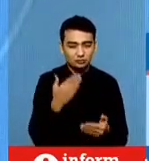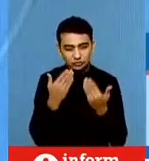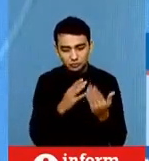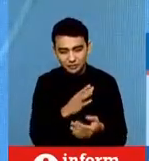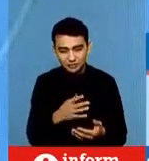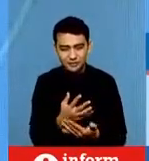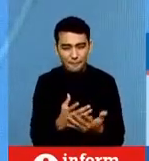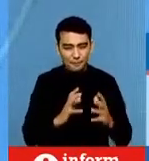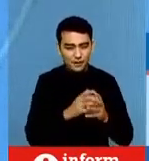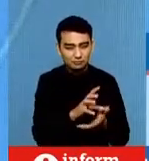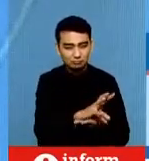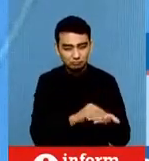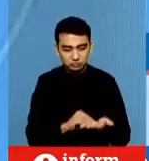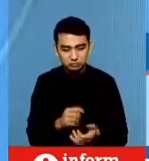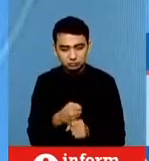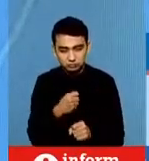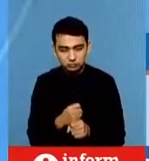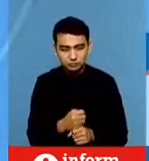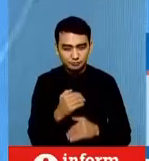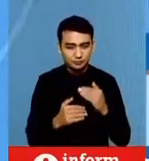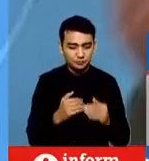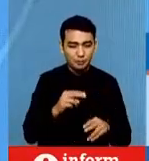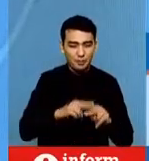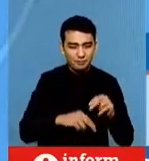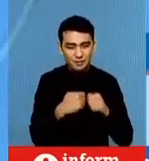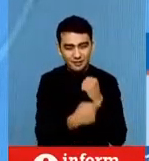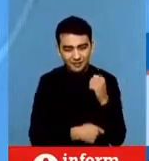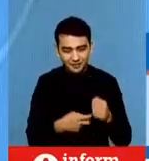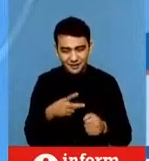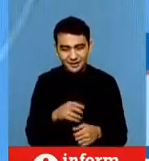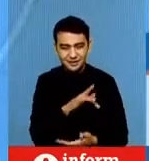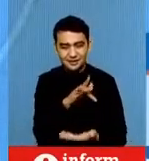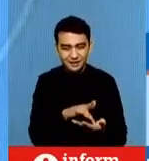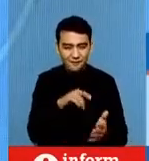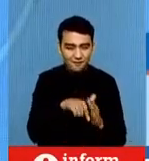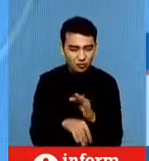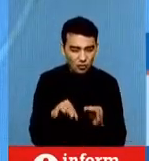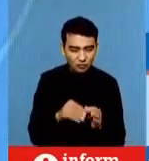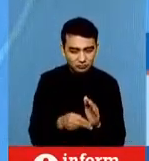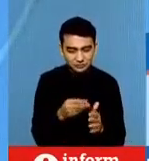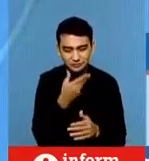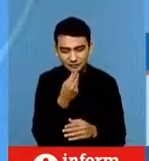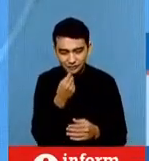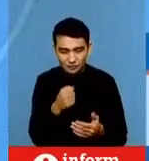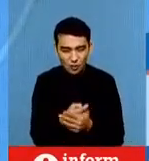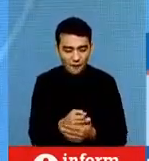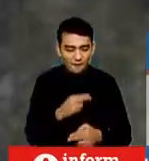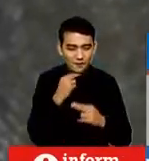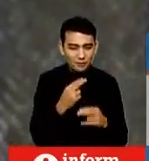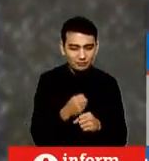әлемдік тәжірибеге сүйене отырып, безендіруге, құрылыс материалдарына және орталықтың ішкі құрылысы мен мазмұнына ерекше